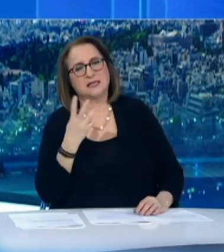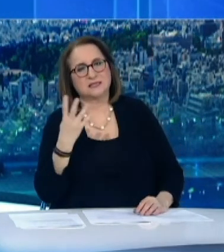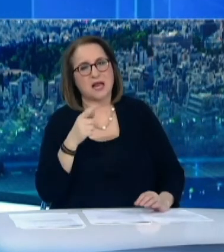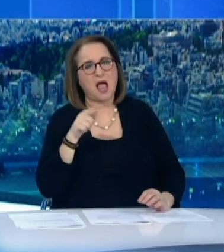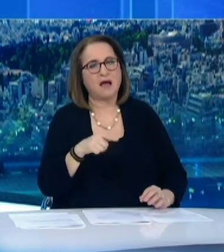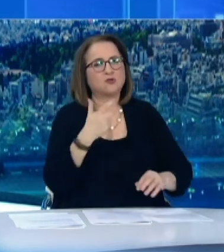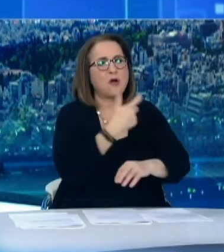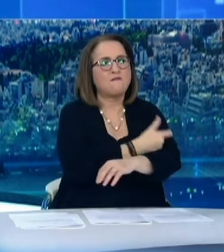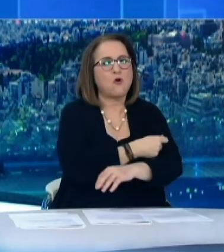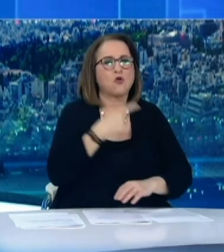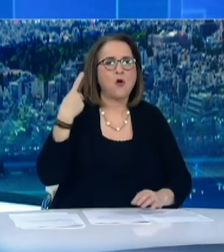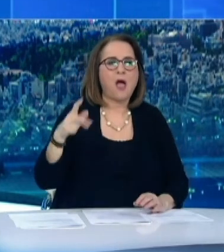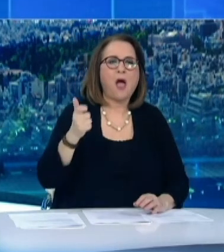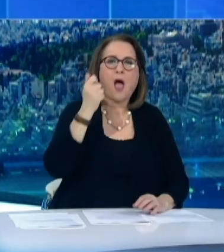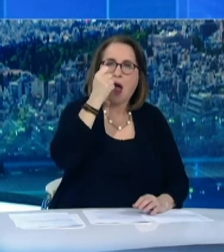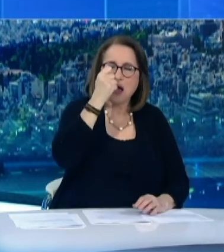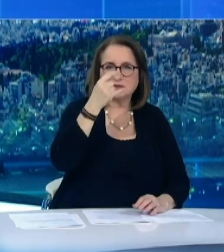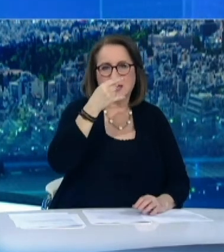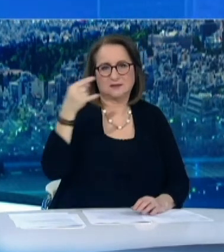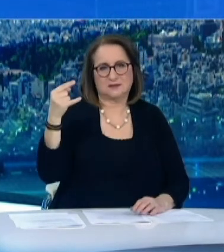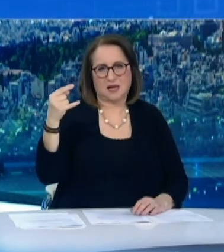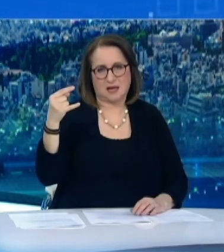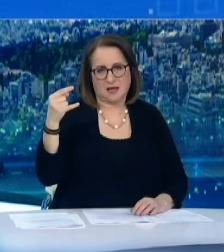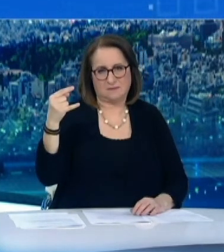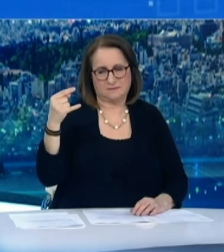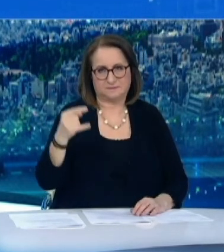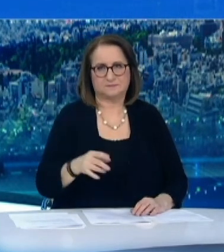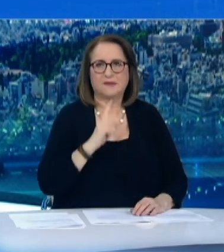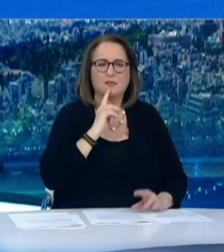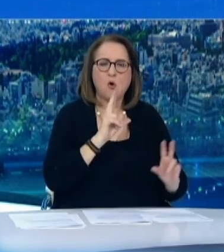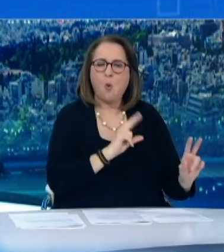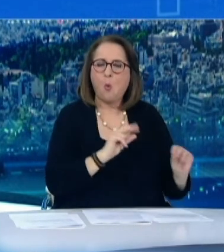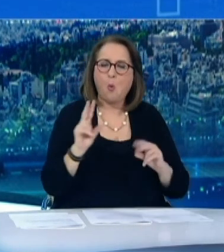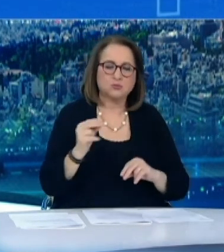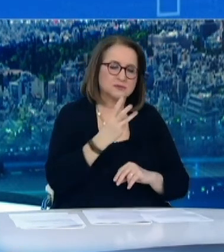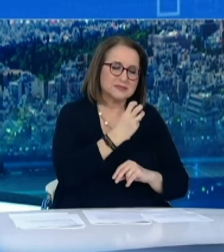AstraZeneca. Η ίδια διαδικασία δηλαδή με τους 30-39.